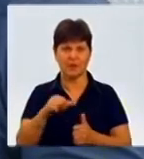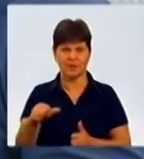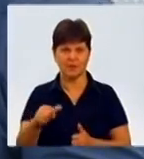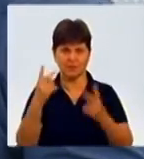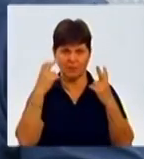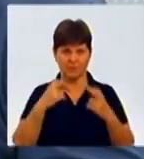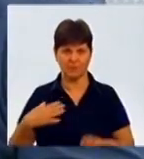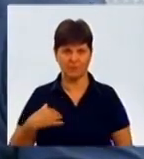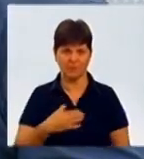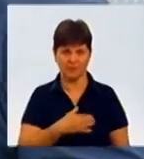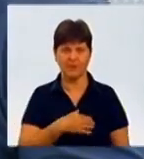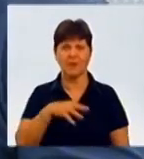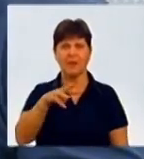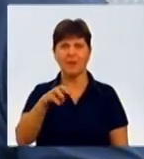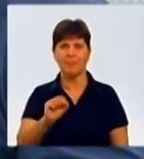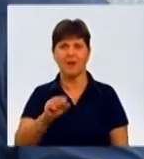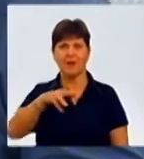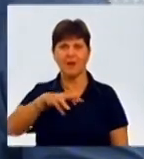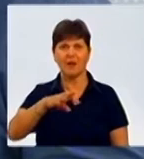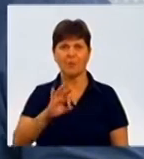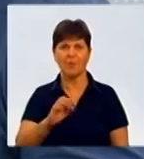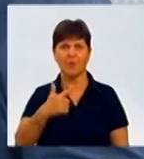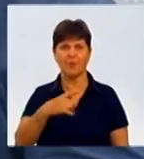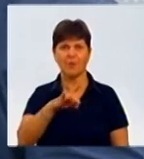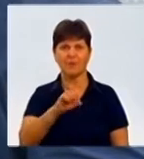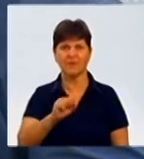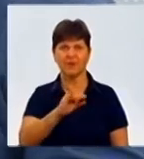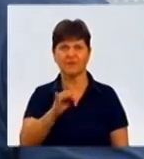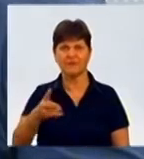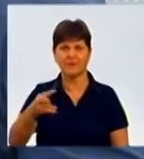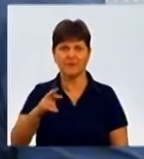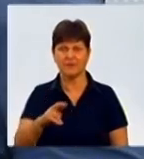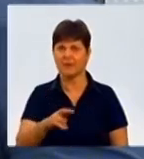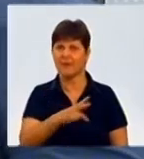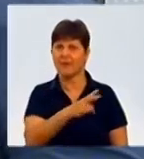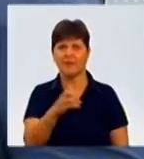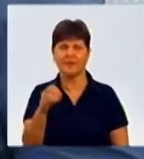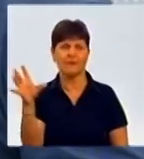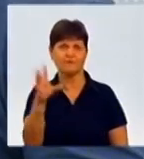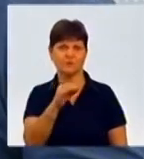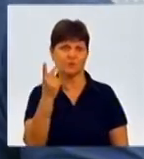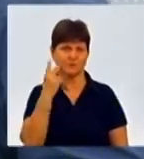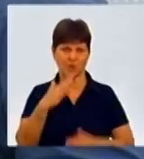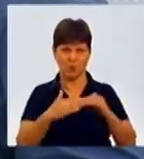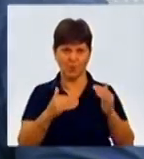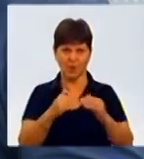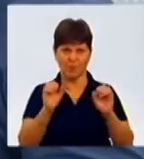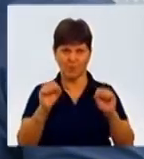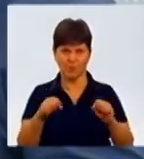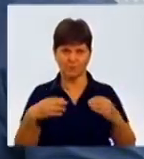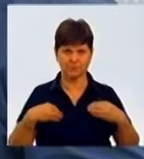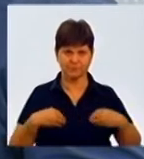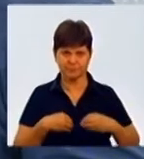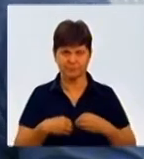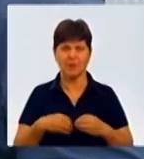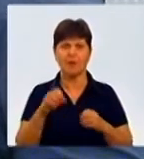мають проходити мамографію, тобто рентген молочних залоз, тому що не все завжди руками можна виявити. Бувають мікроутворення,